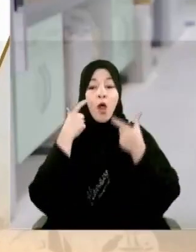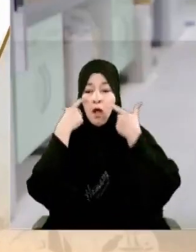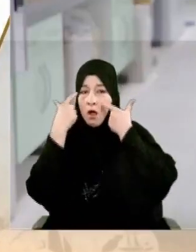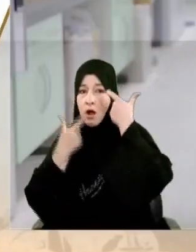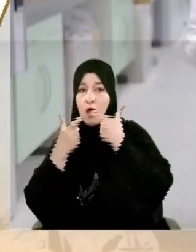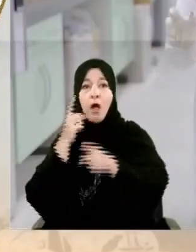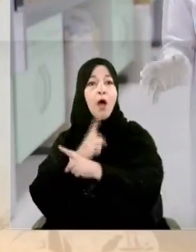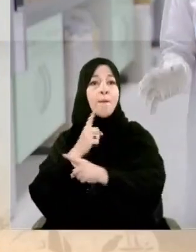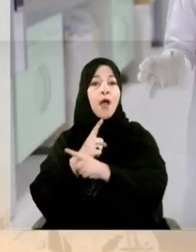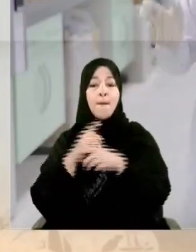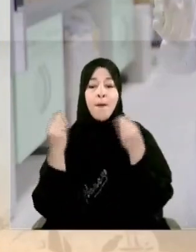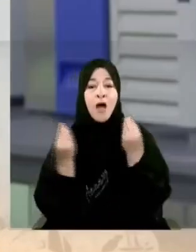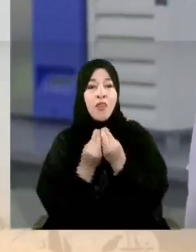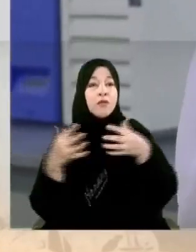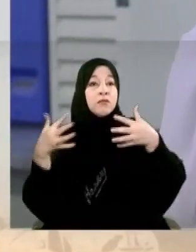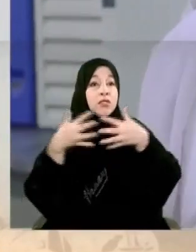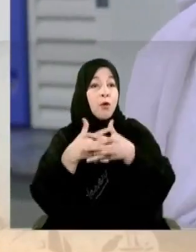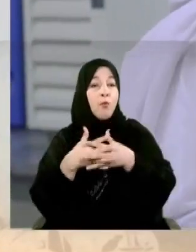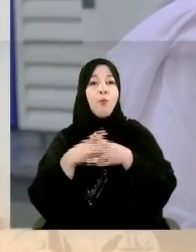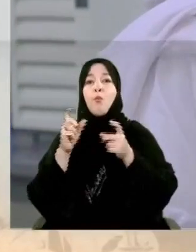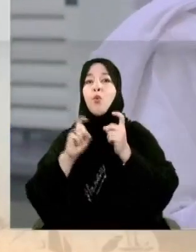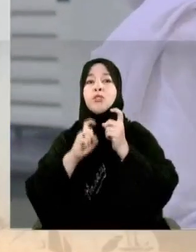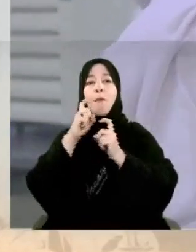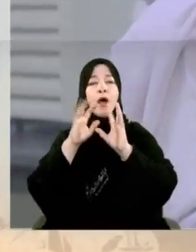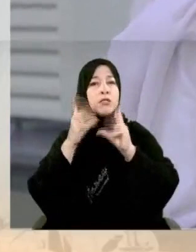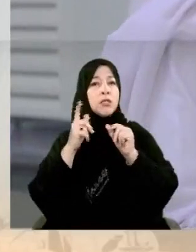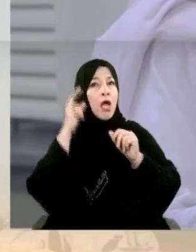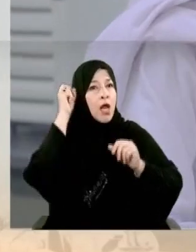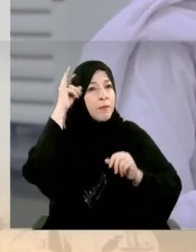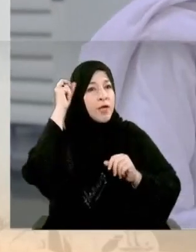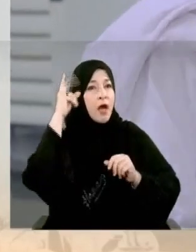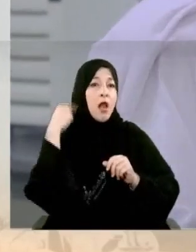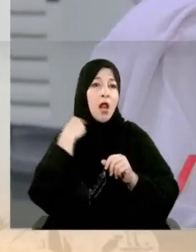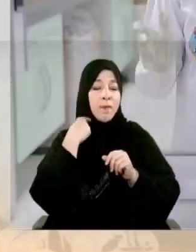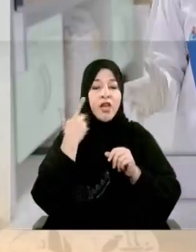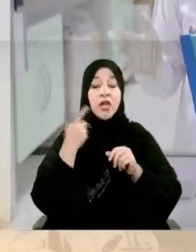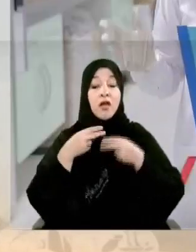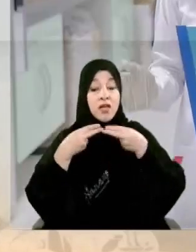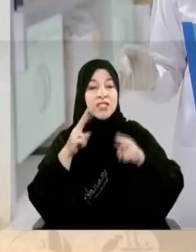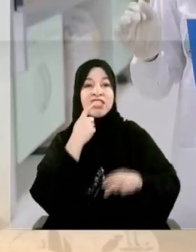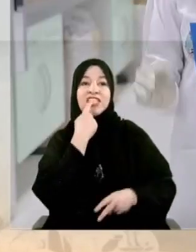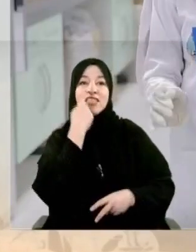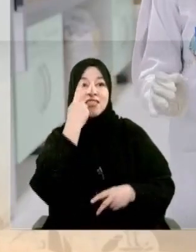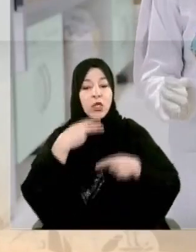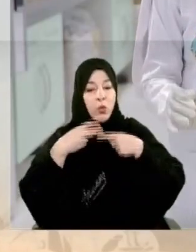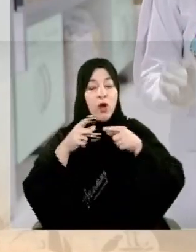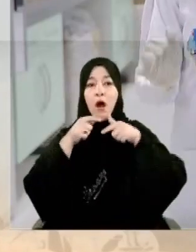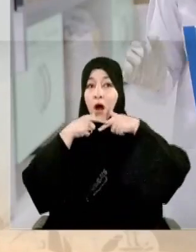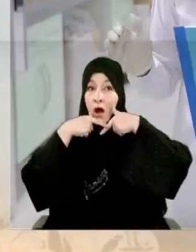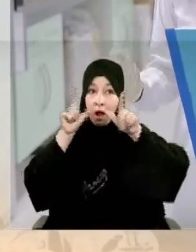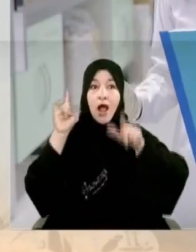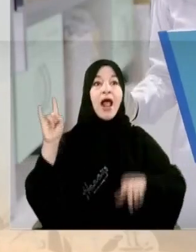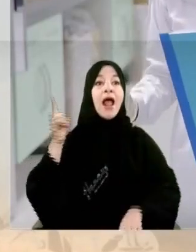والمشرفات. مسابقة ابتكار الكويت العلمية نحن عادة نطبقها في بداية العام الدراسي، وننشر